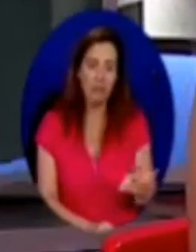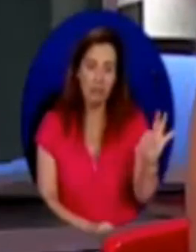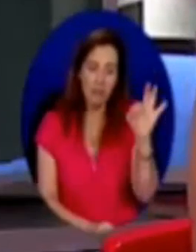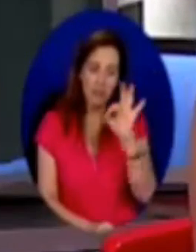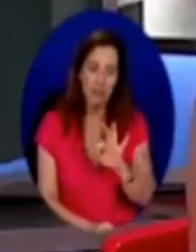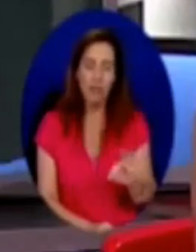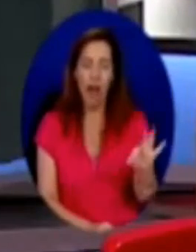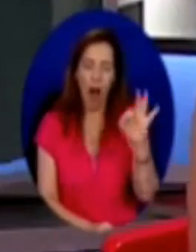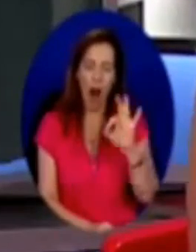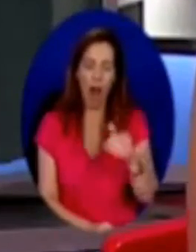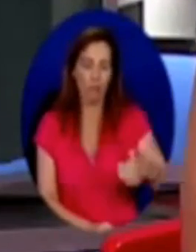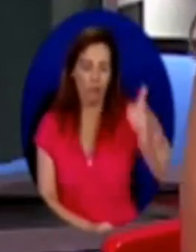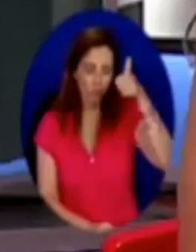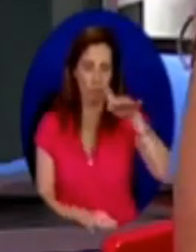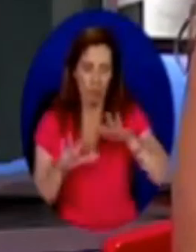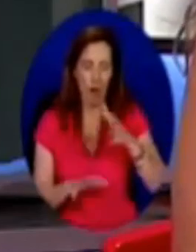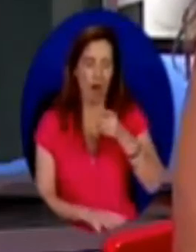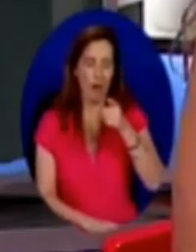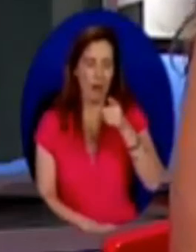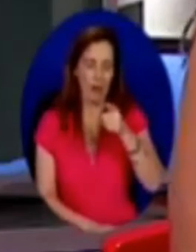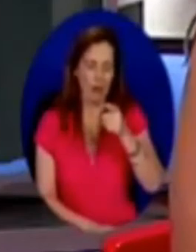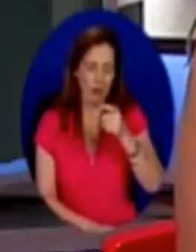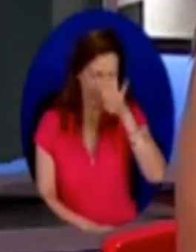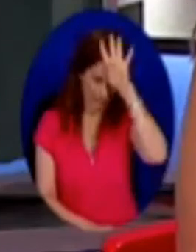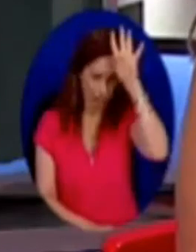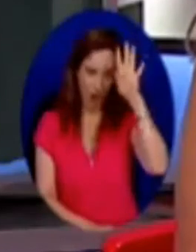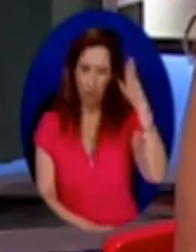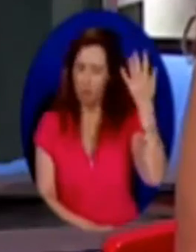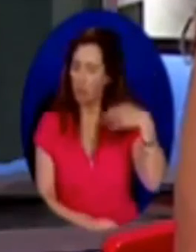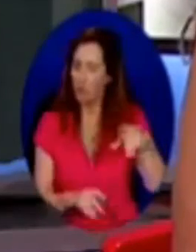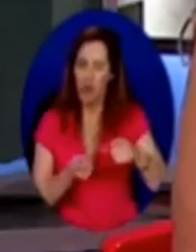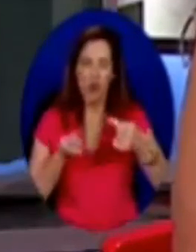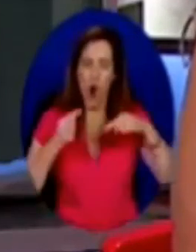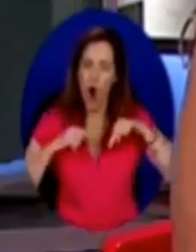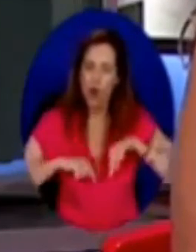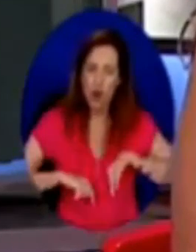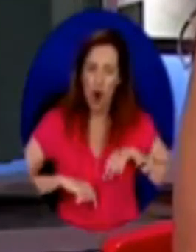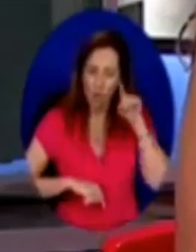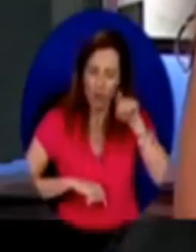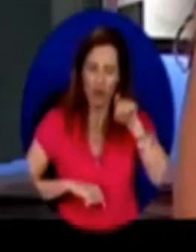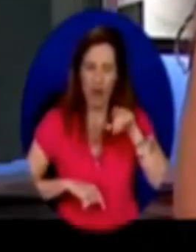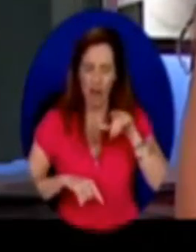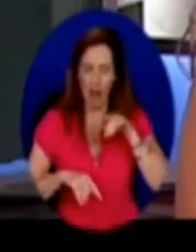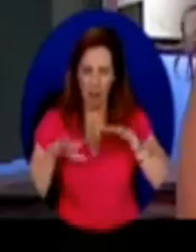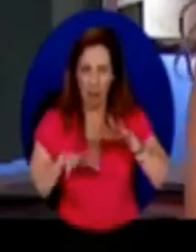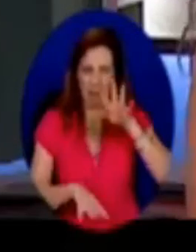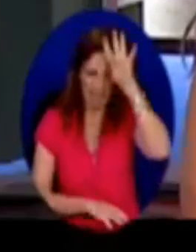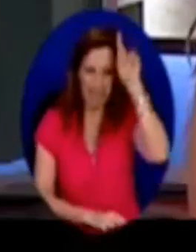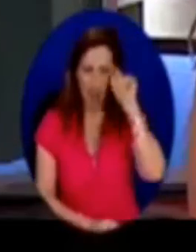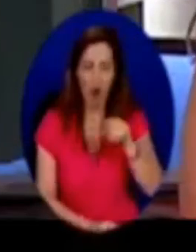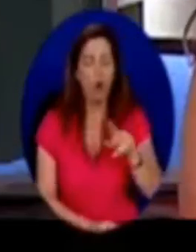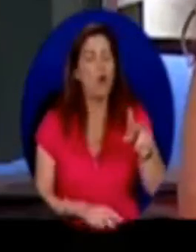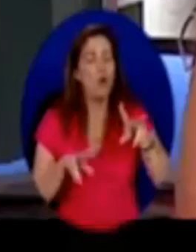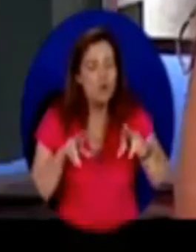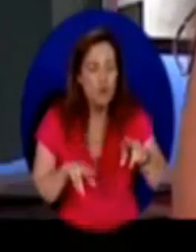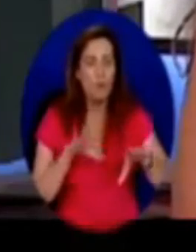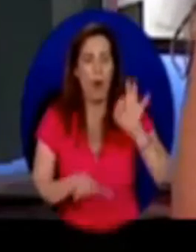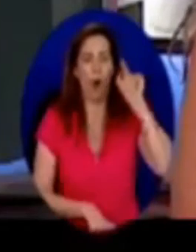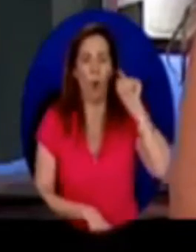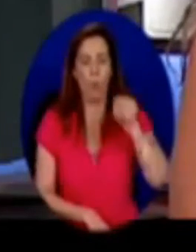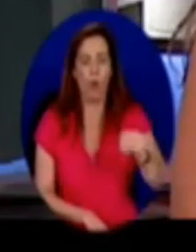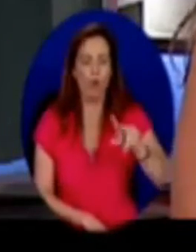לריג אותו שמרן שהיה יושב ראש של המג'לס של הפרלמנט אירני הוא שוב נבחר